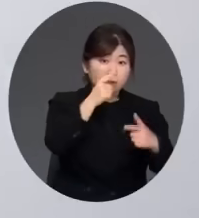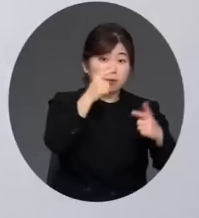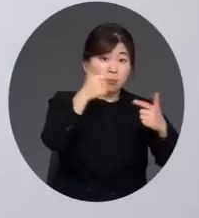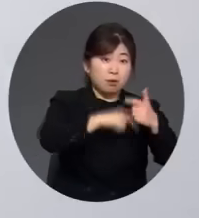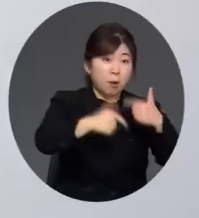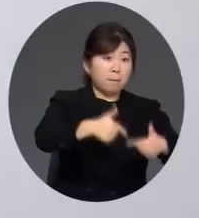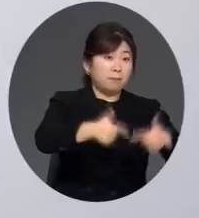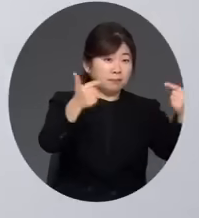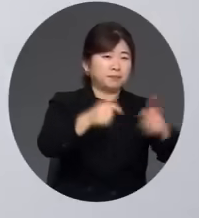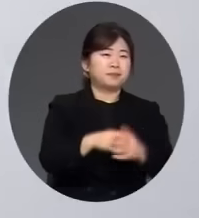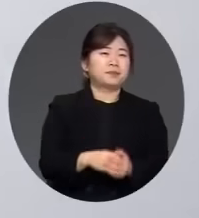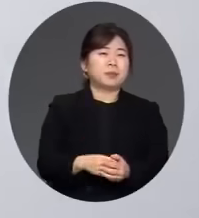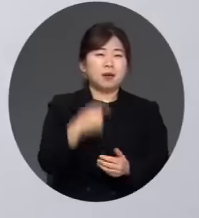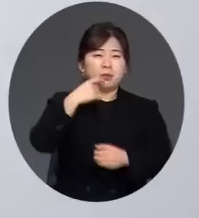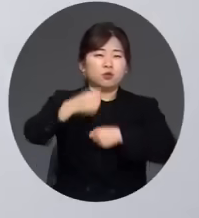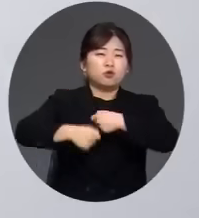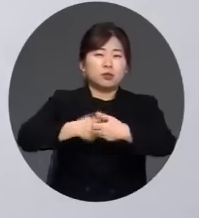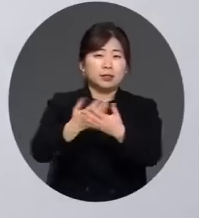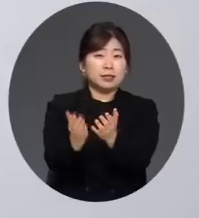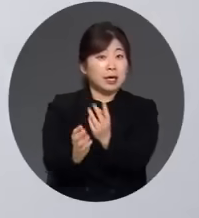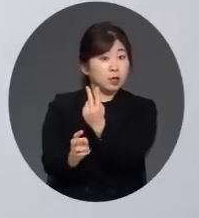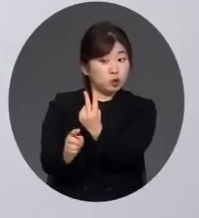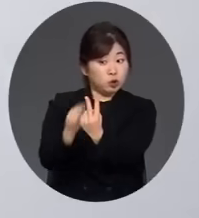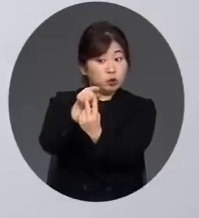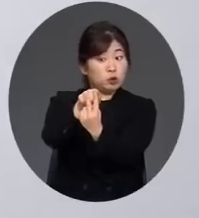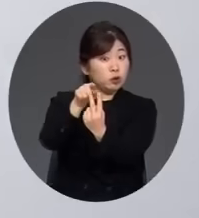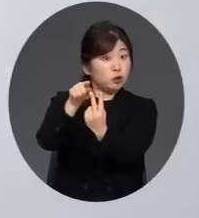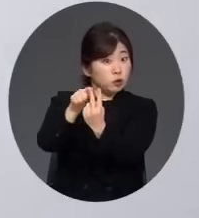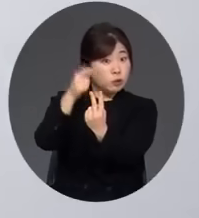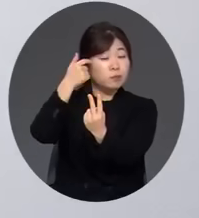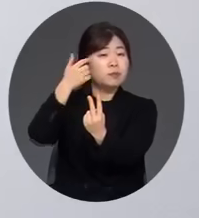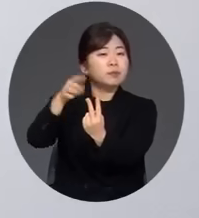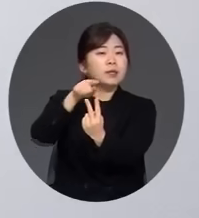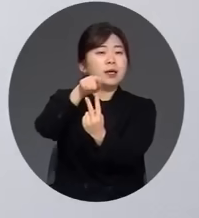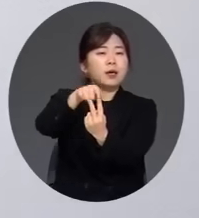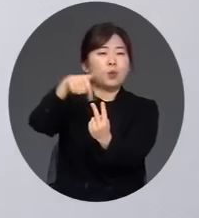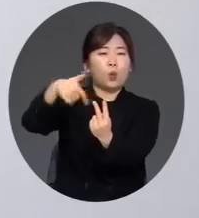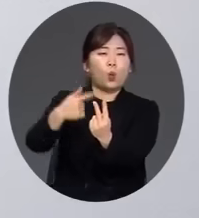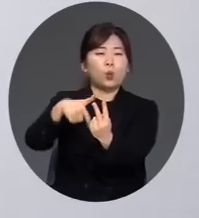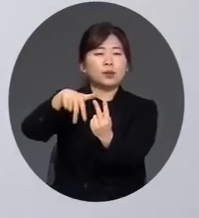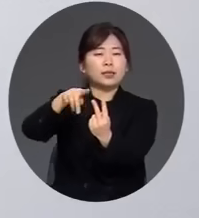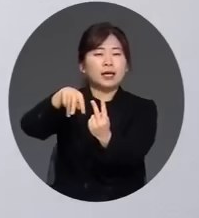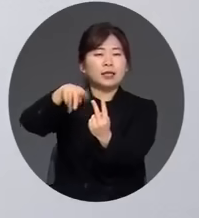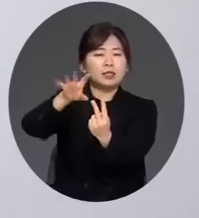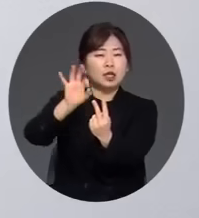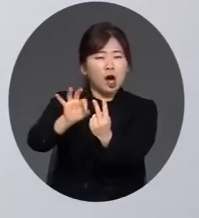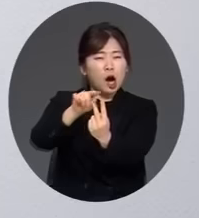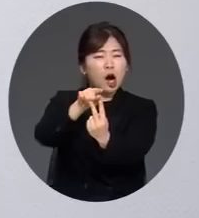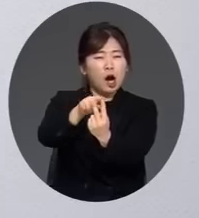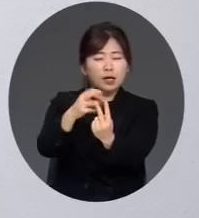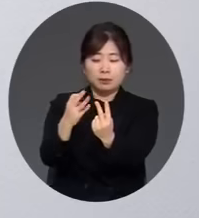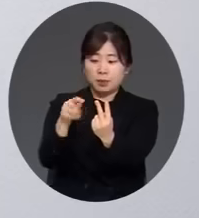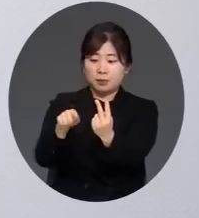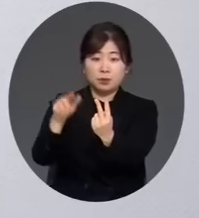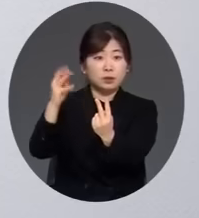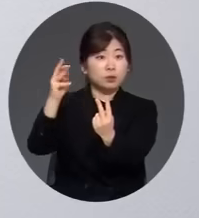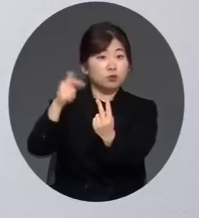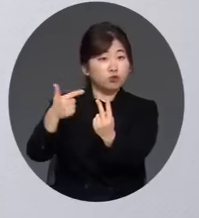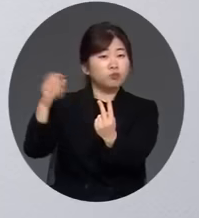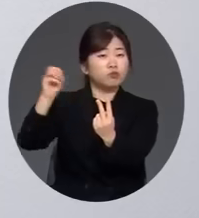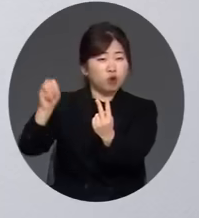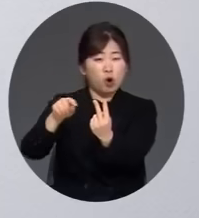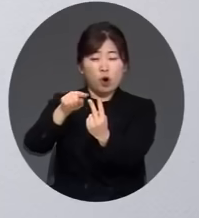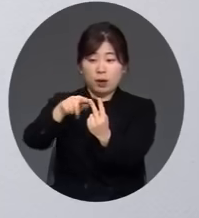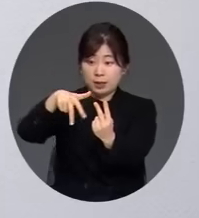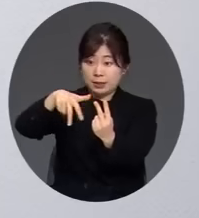더불어민주당 후보 적합도는 고재성 전 더불어민주당 사천남해하동 지역위원장 13.6